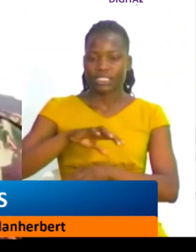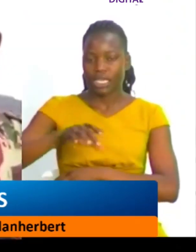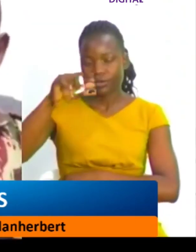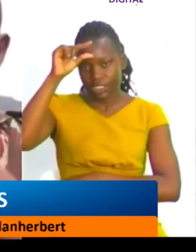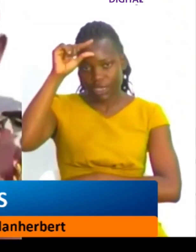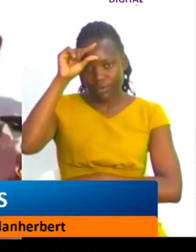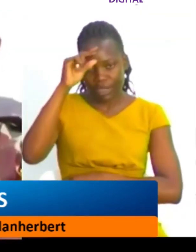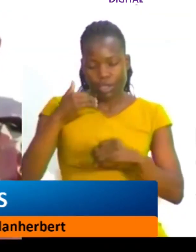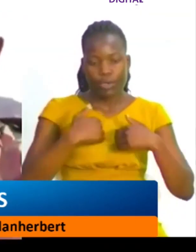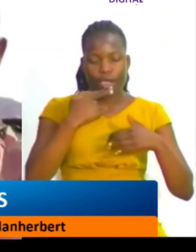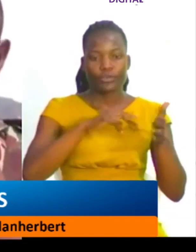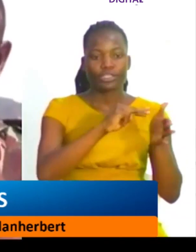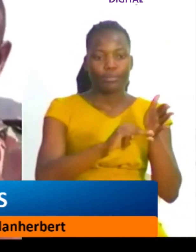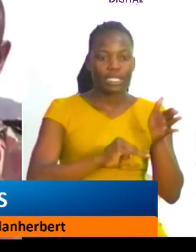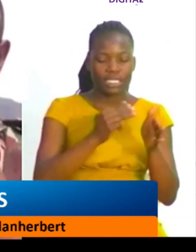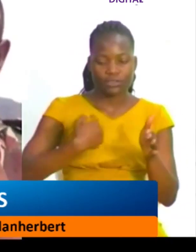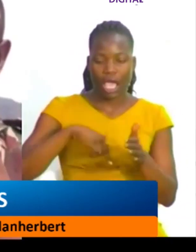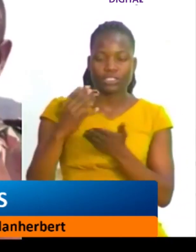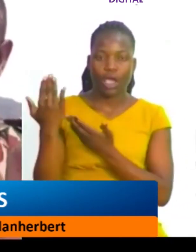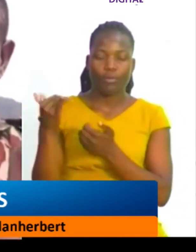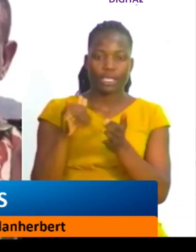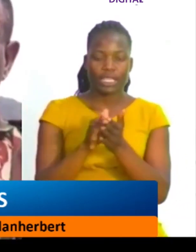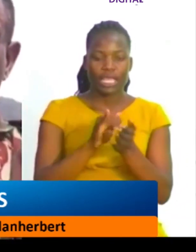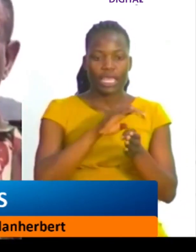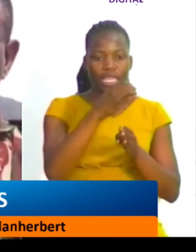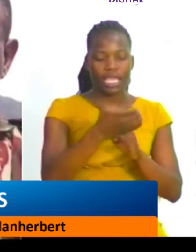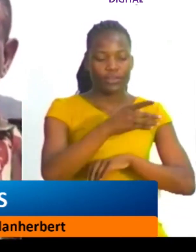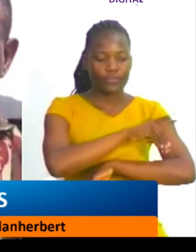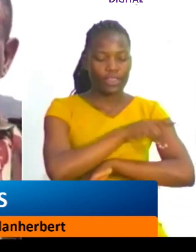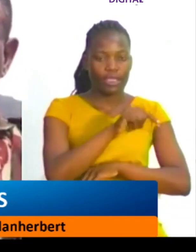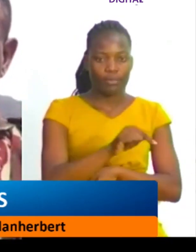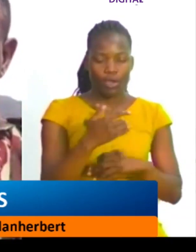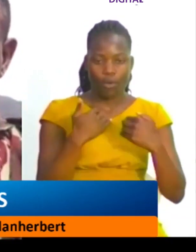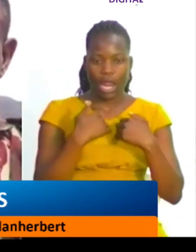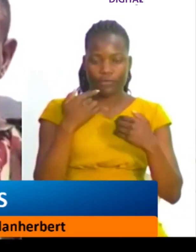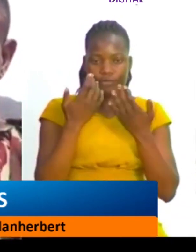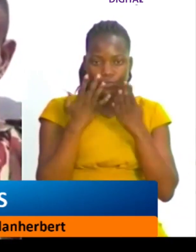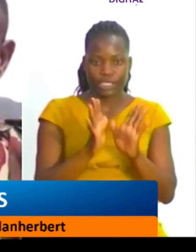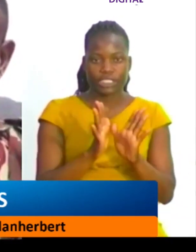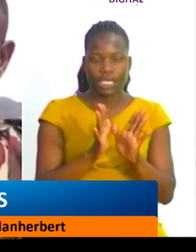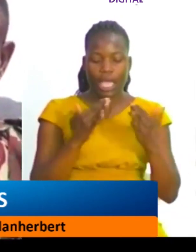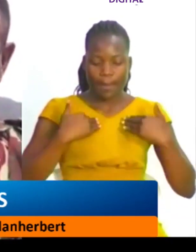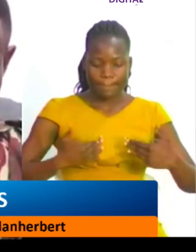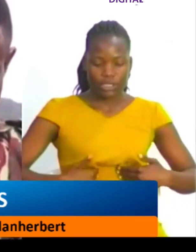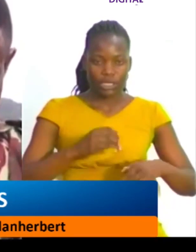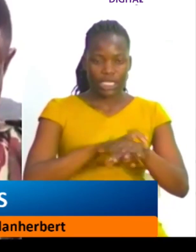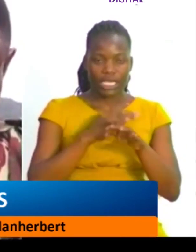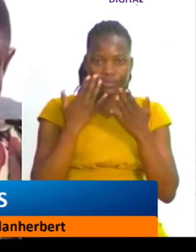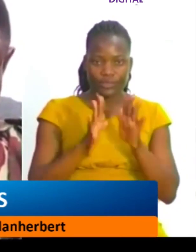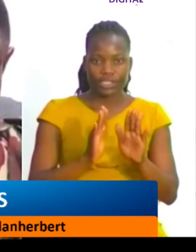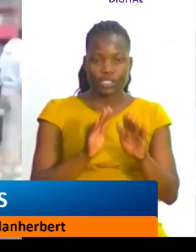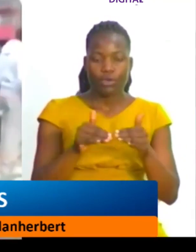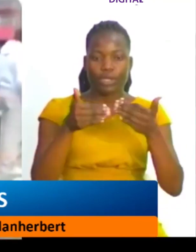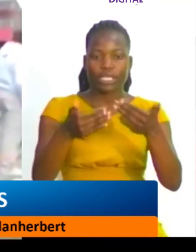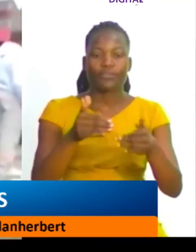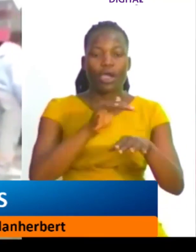pia tumeleta machineries. So we are hoping that by the end of this day tutakuwa tumemaliza, miili tutakuwa tumepata, tuwapee